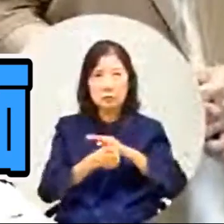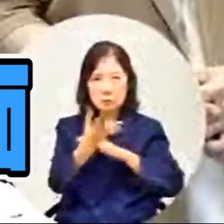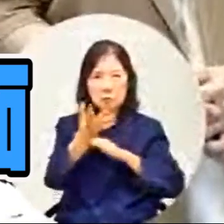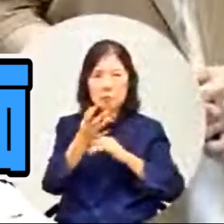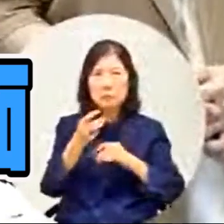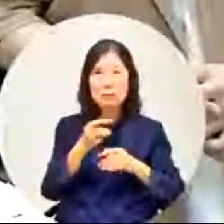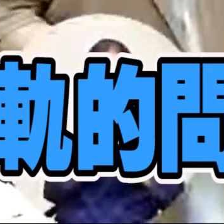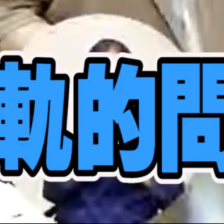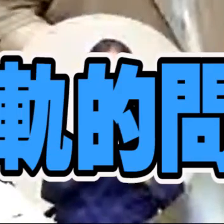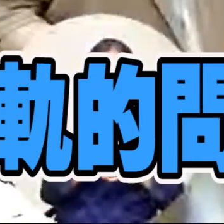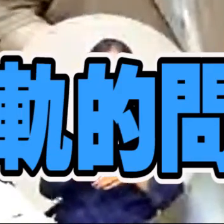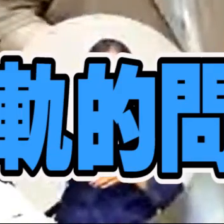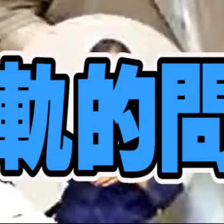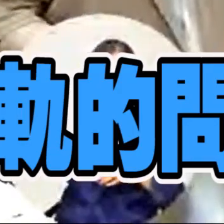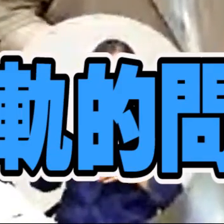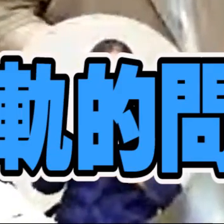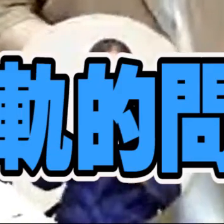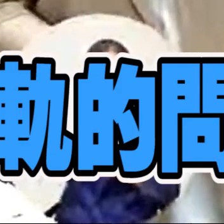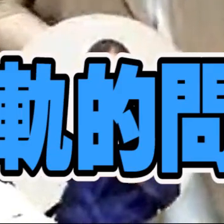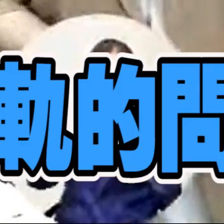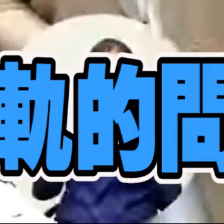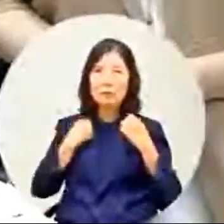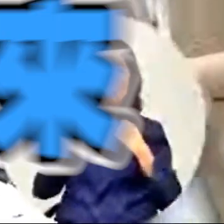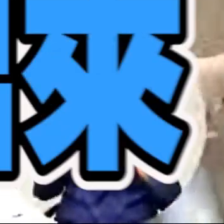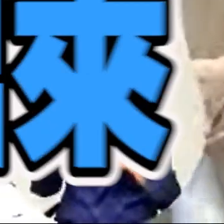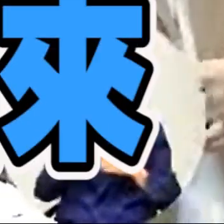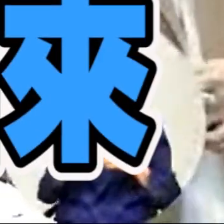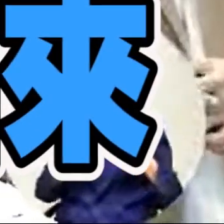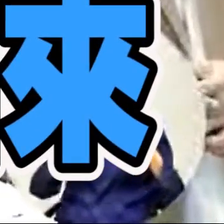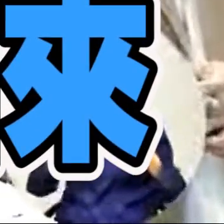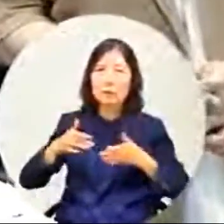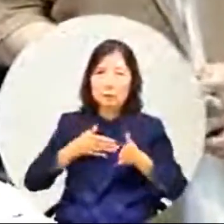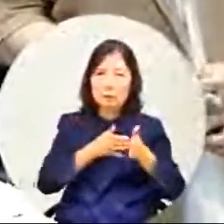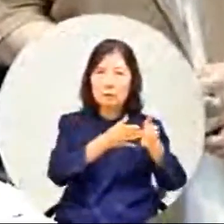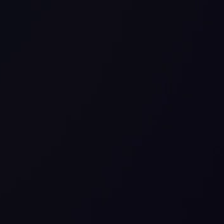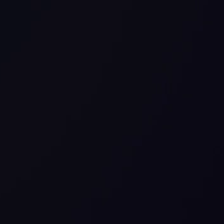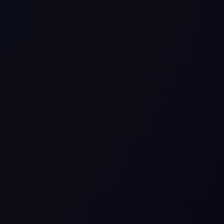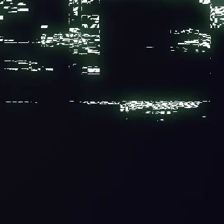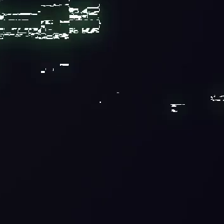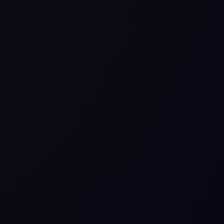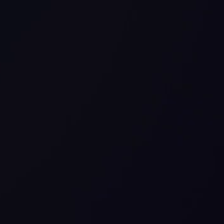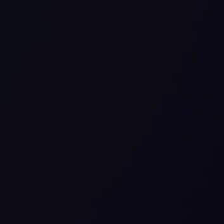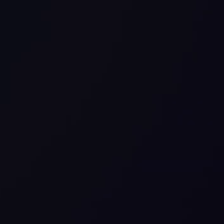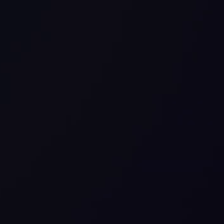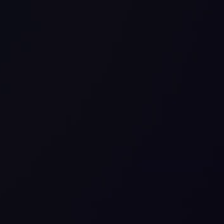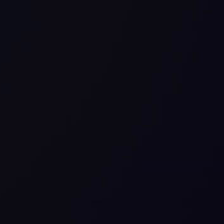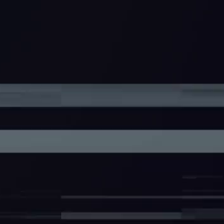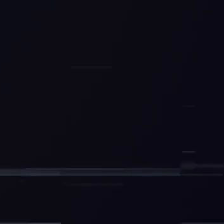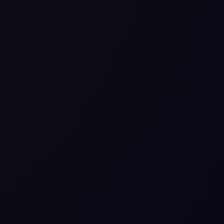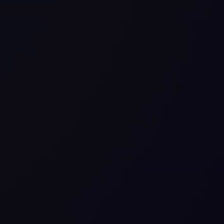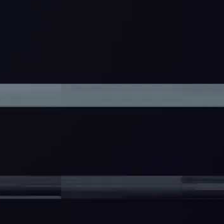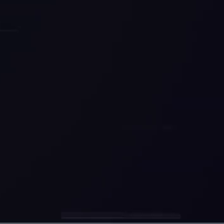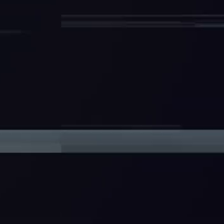我也帮你里面审计报告再把轻轨的一些问题全部讲出来了。第一个，